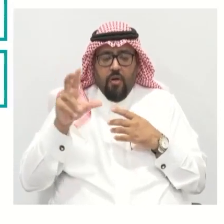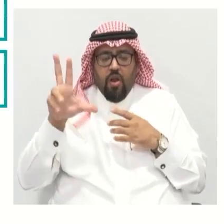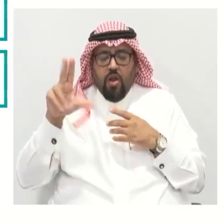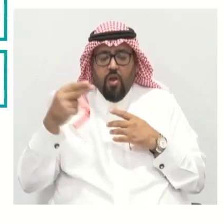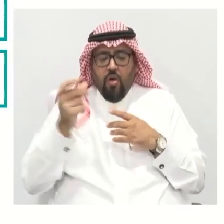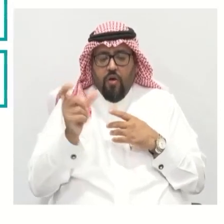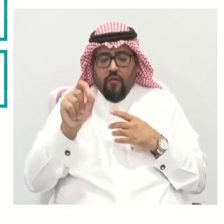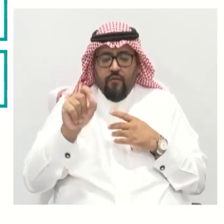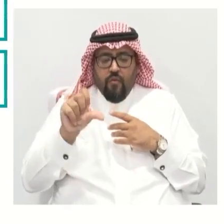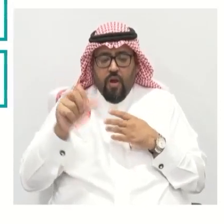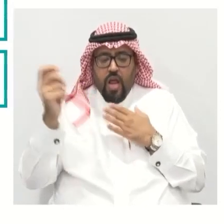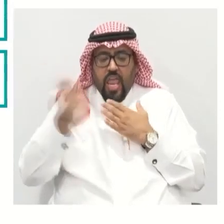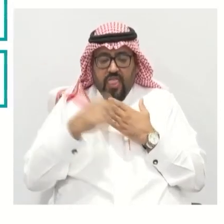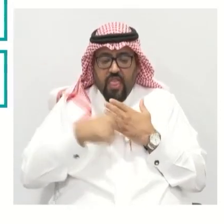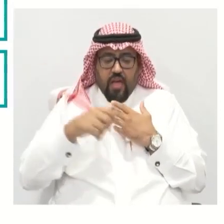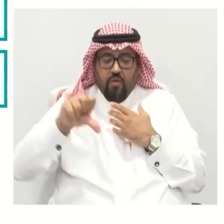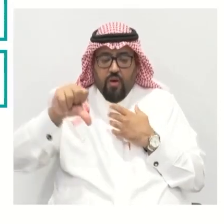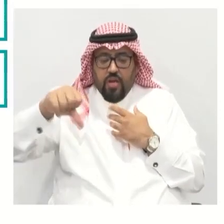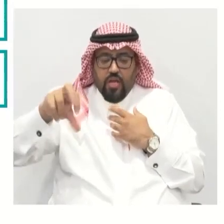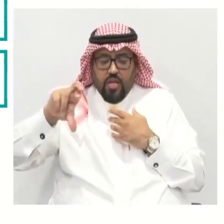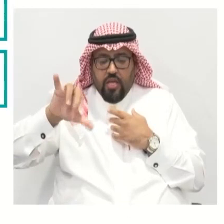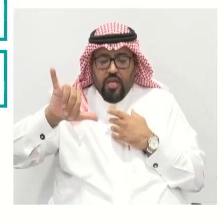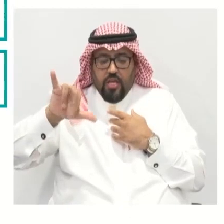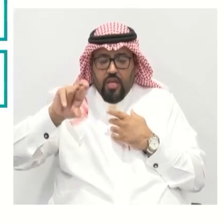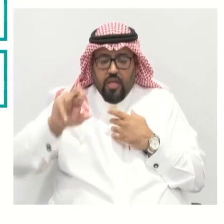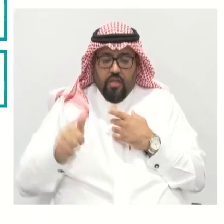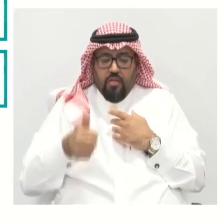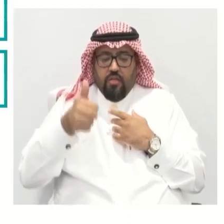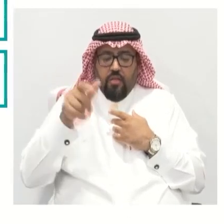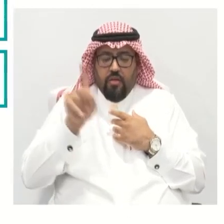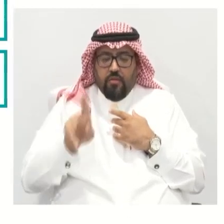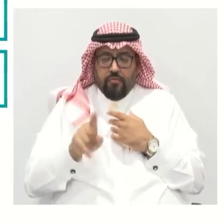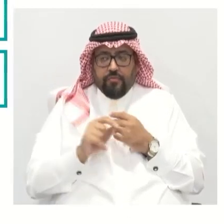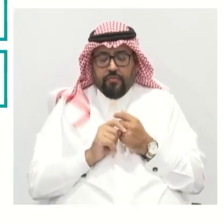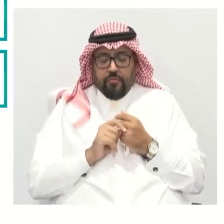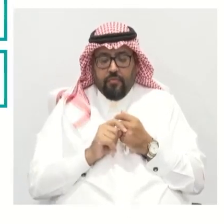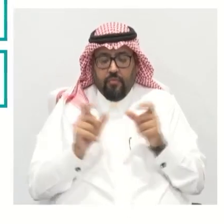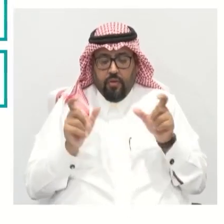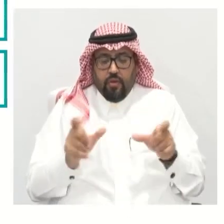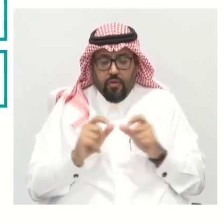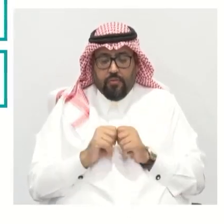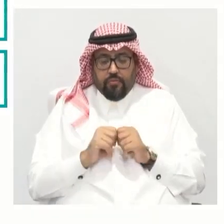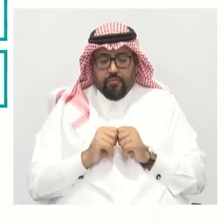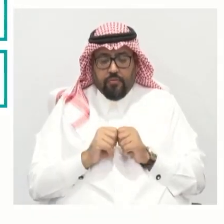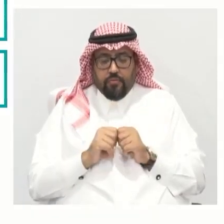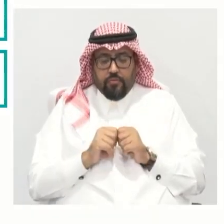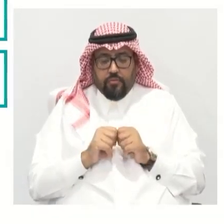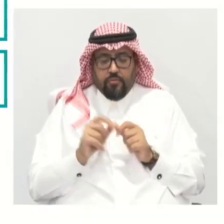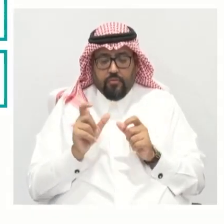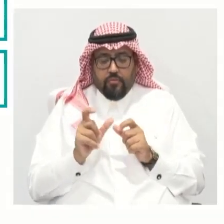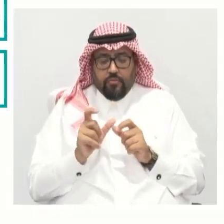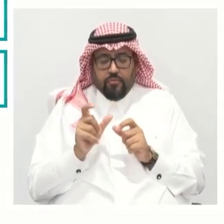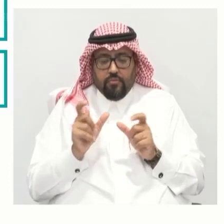اول مهمه تقوم بها وزاره الموارد البشريه والتنميه الاجتماعيه حمايه النساء